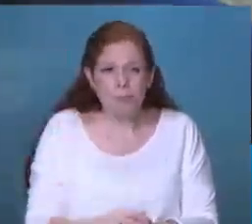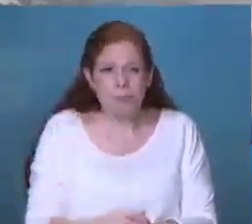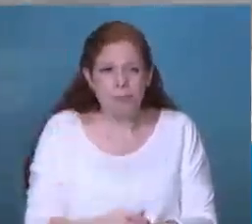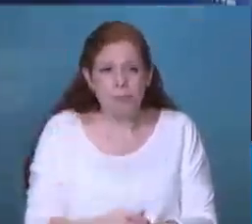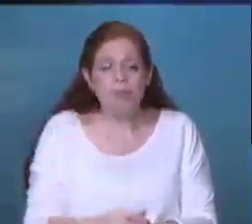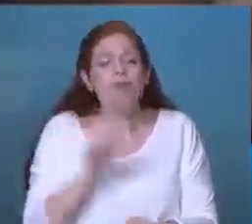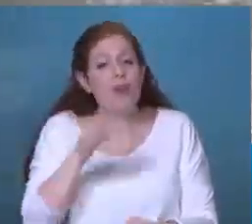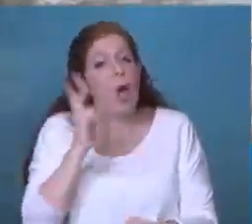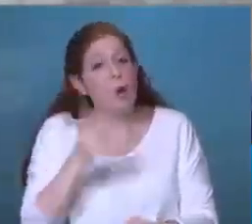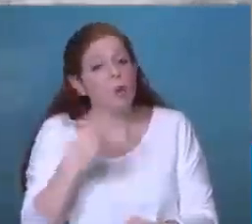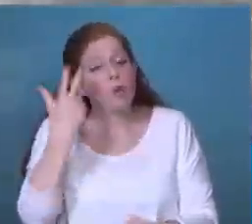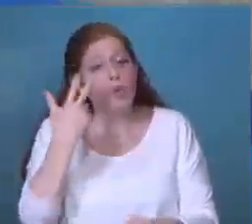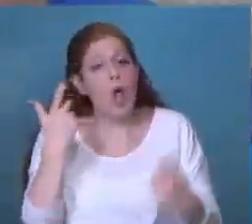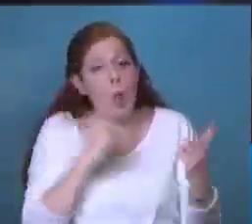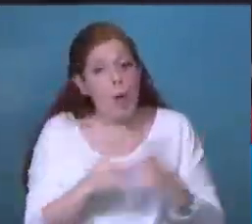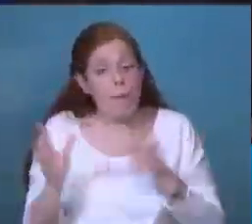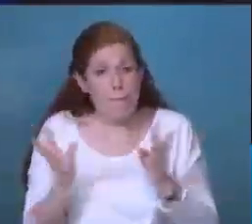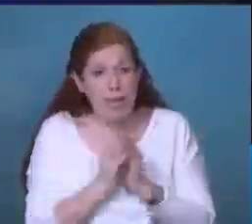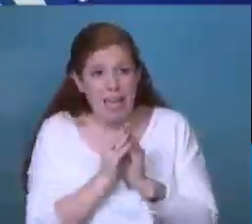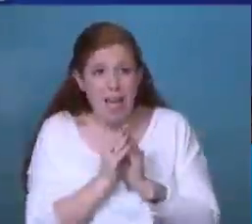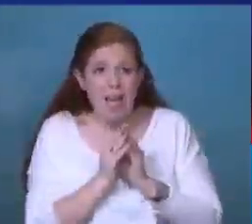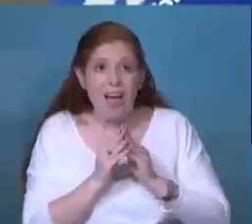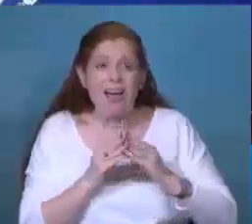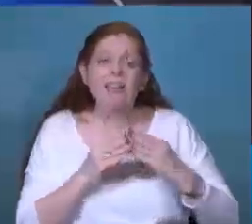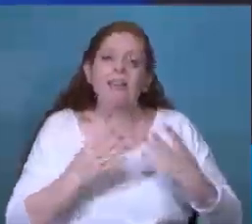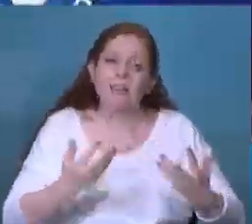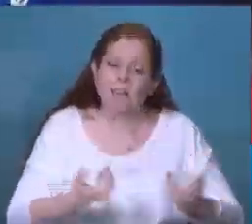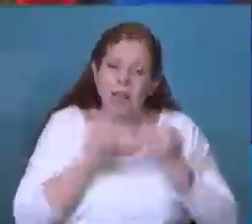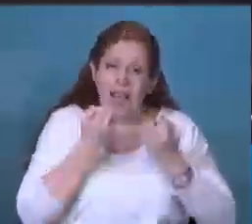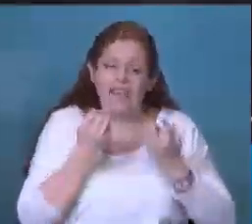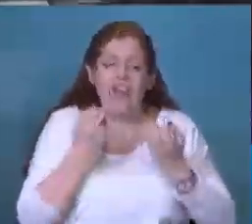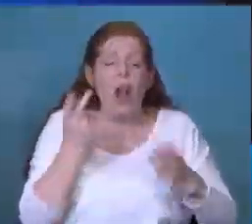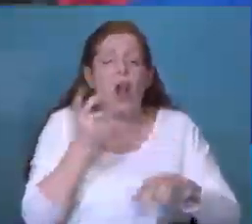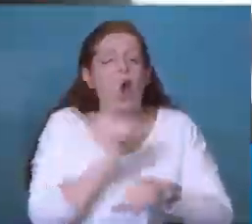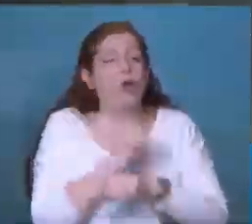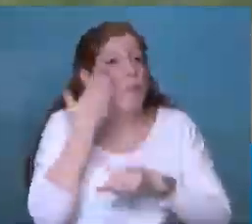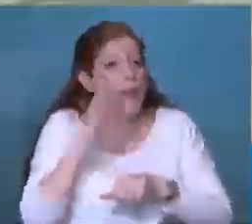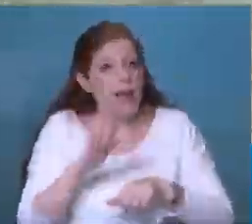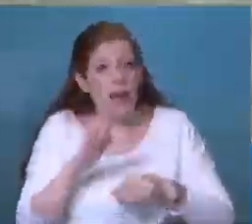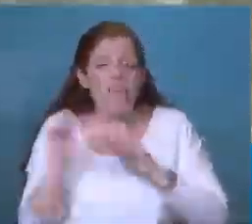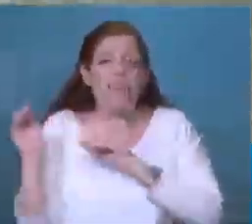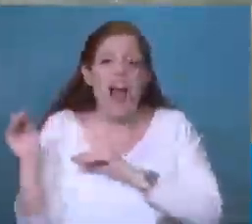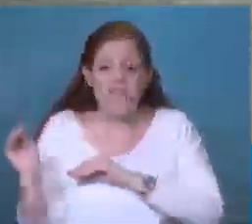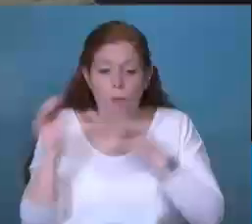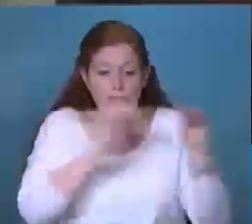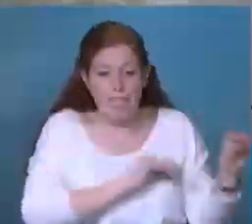וכך יוכלו שלושה לוחמים יחד להקיף לחוד מחוסר הכרה ולעבור בכוח מצד לצד של